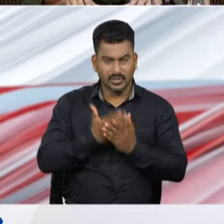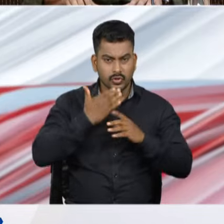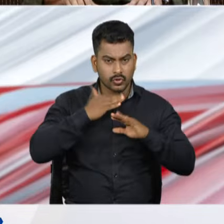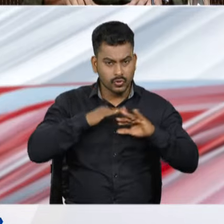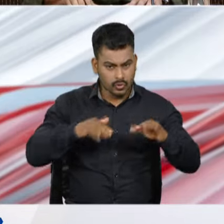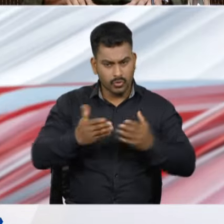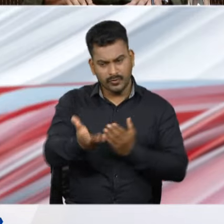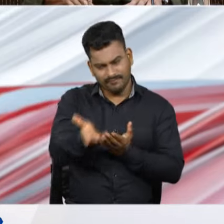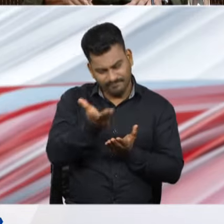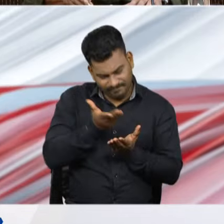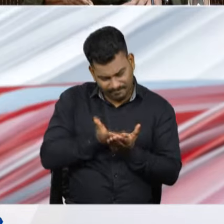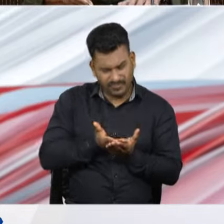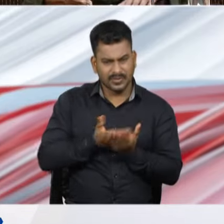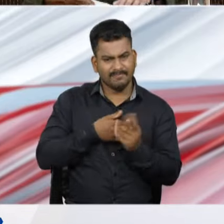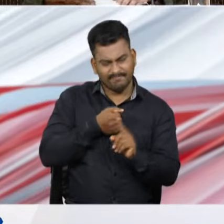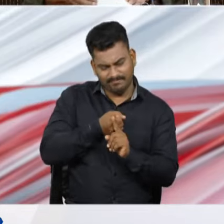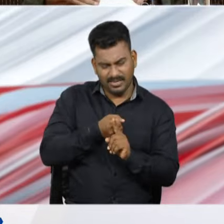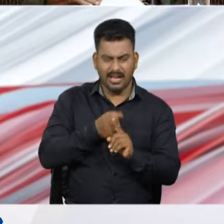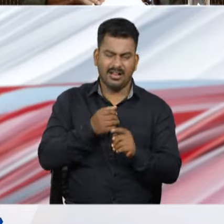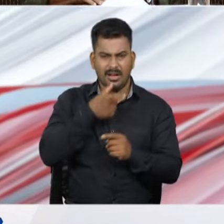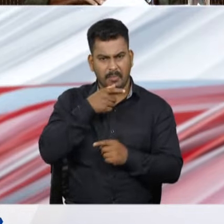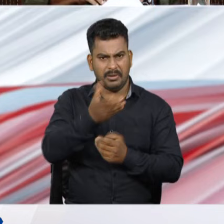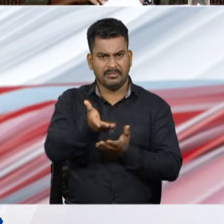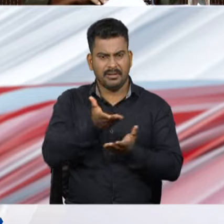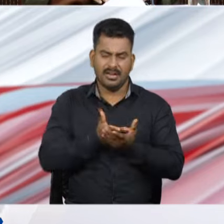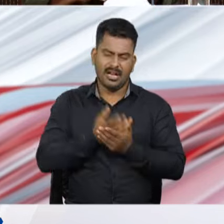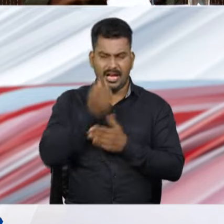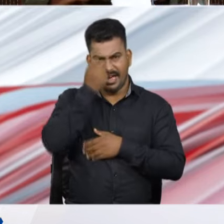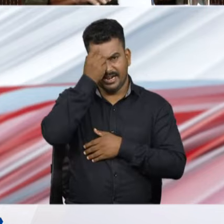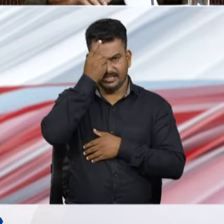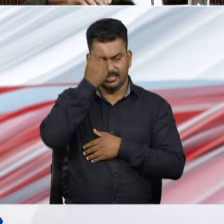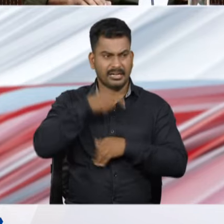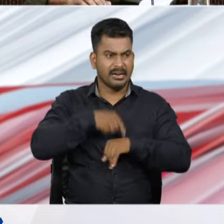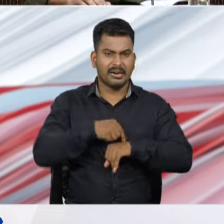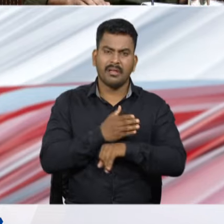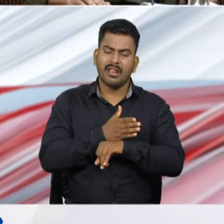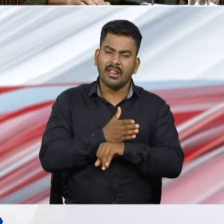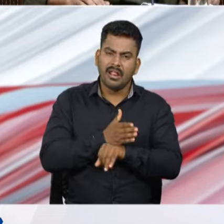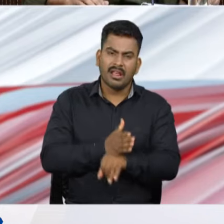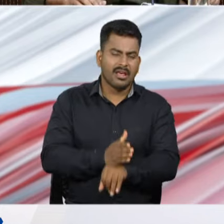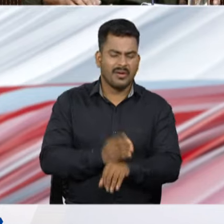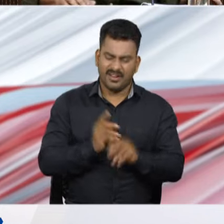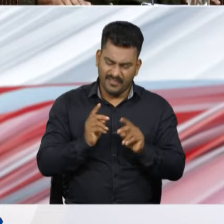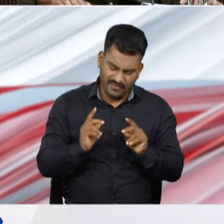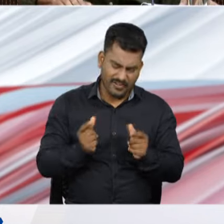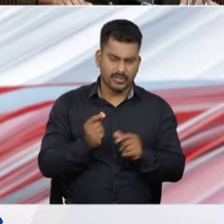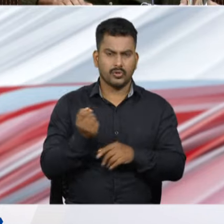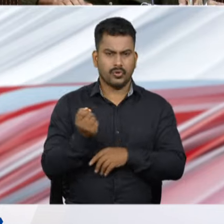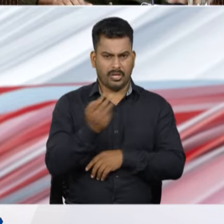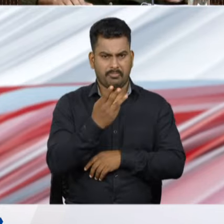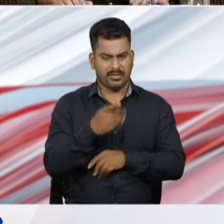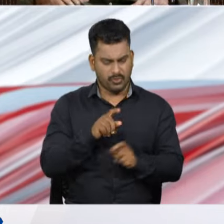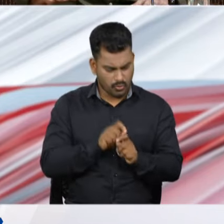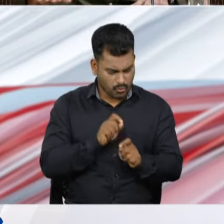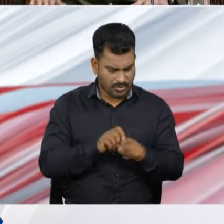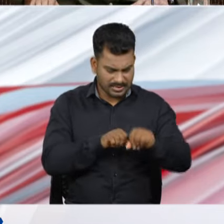വിദ്യാർത്ഥികളുടെയും ഒക്കെ തന്നെ നിരന്തരമായ ആവശ്യം പരിഗണിച്ചുകൊണ്ടാണ് ഇക്കാര്യം ആലോചിക്കാമെന്ന് വച്ചിട്ടുള്ളത്.